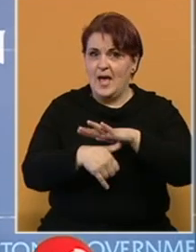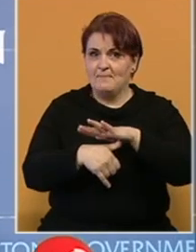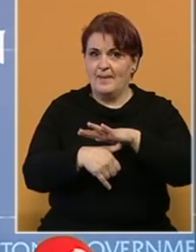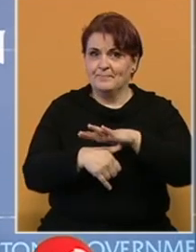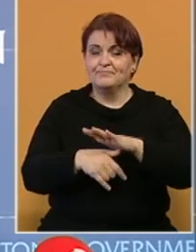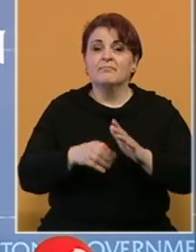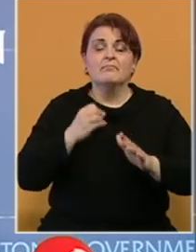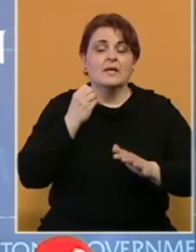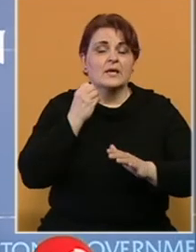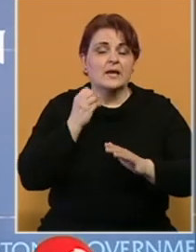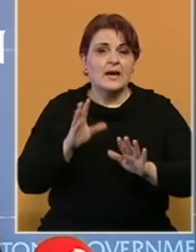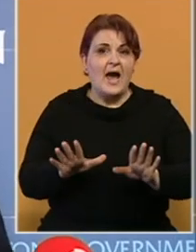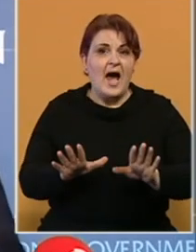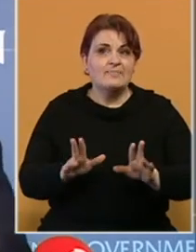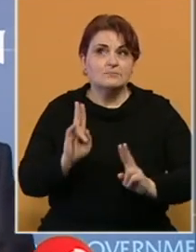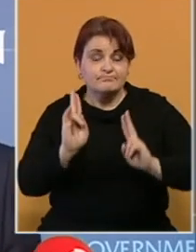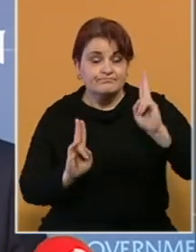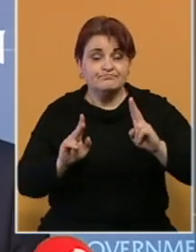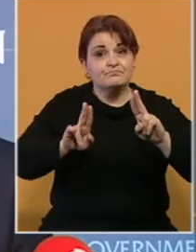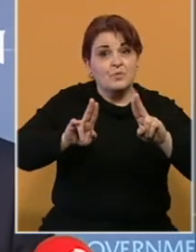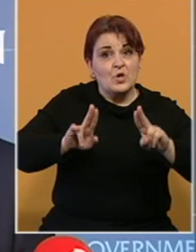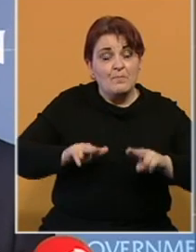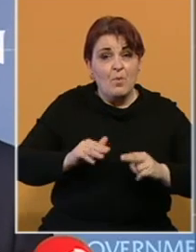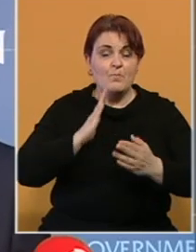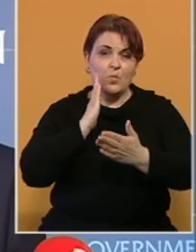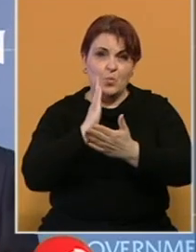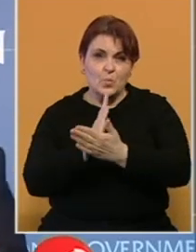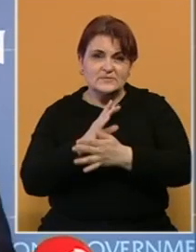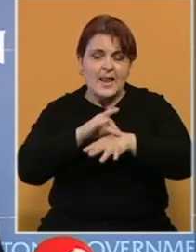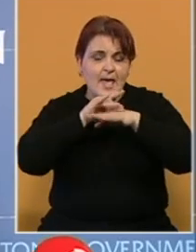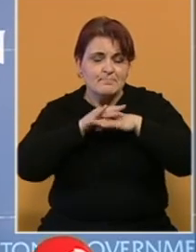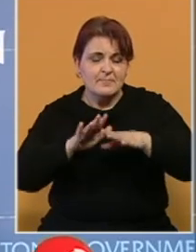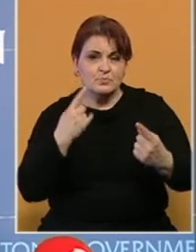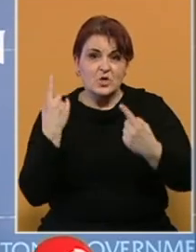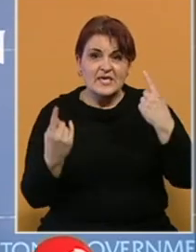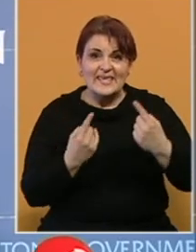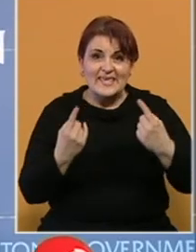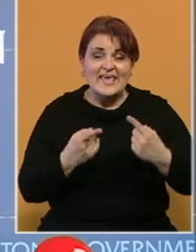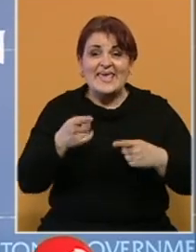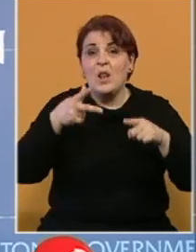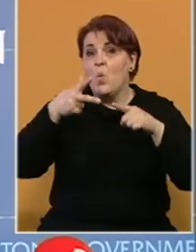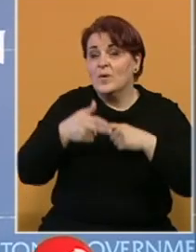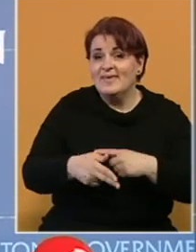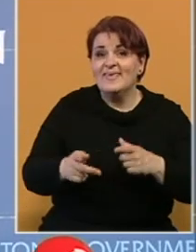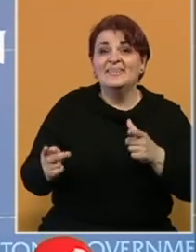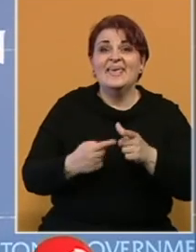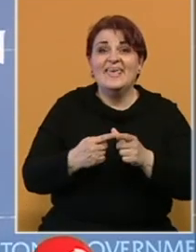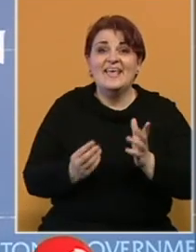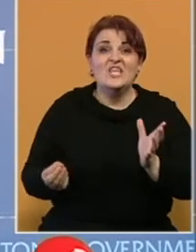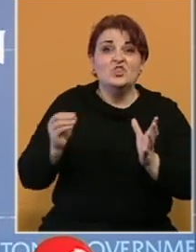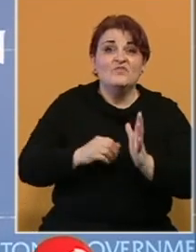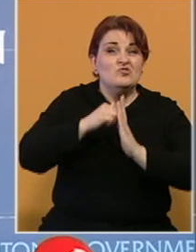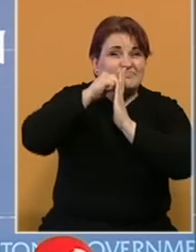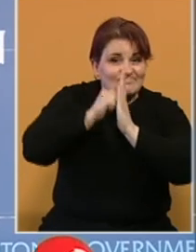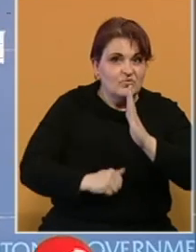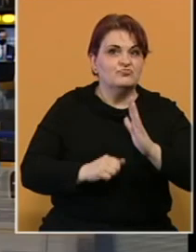i kada će se razmotriti mogućnost u skladu sa epidemiološkom situacijom njenog ukidanja ili uvođenja dodatnih